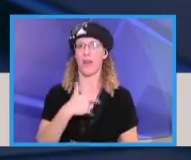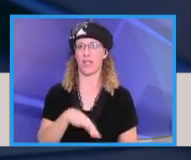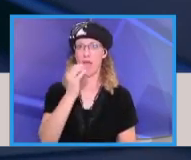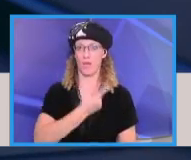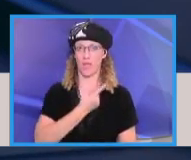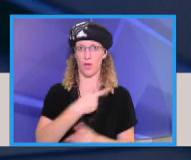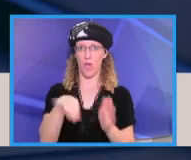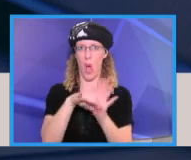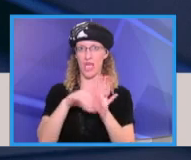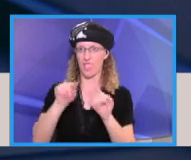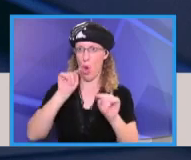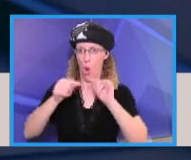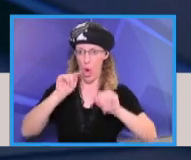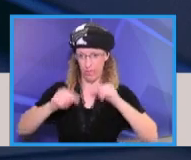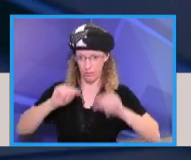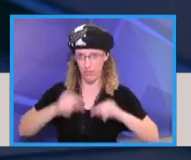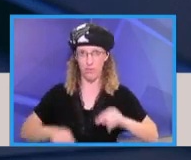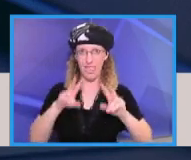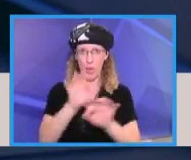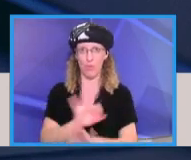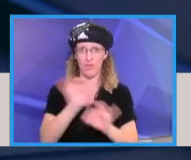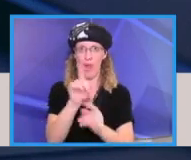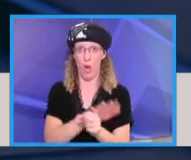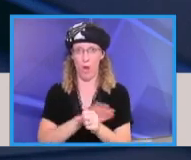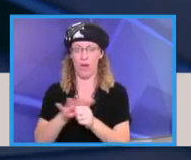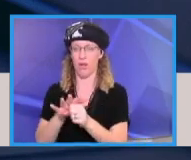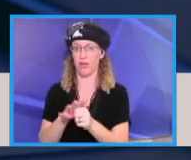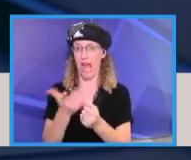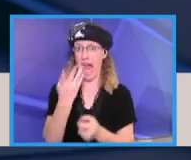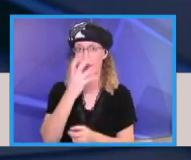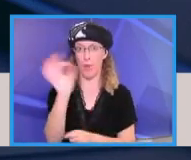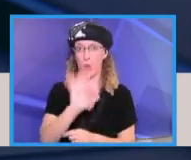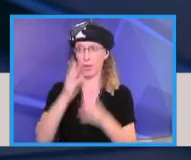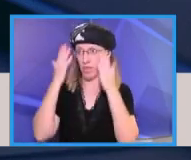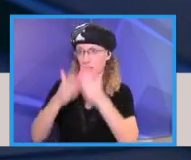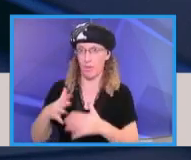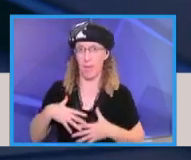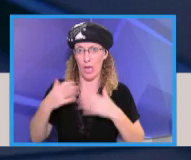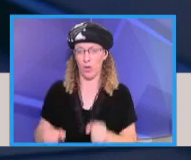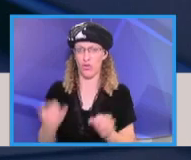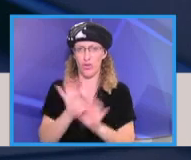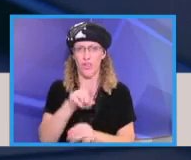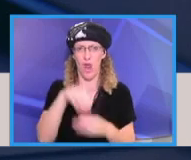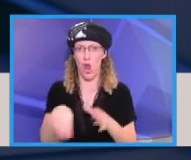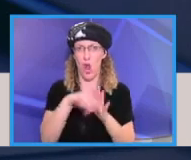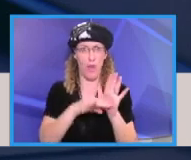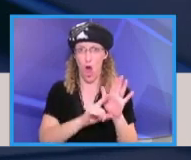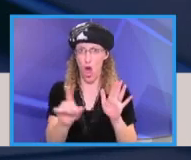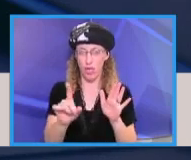שהחוק הזה מחורר, קרוב ל-40% ממנו שמתעסק בתחום הבריאות בכלל לא נמצא בחוק, הם גם לא